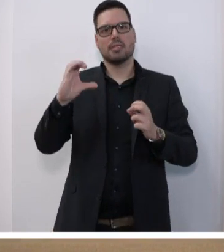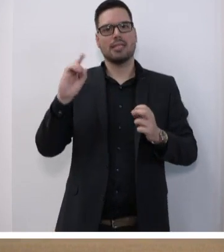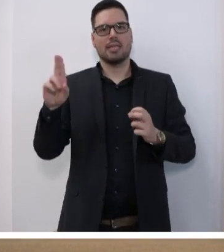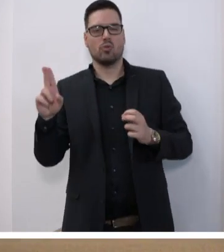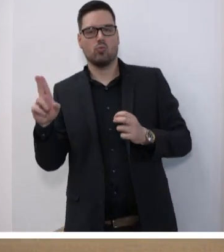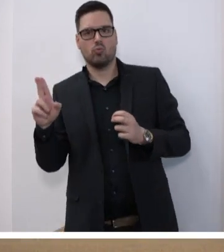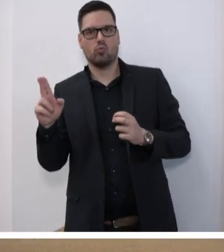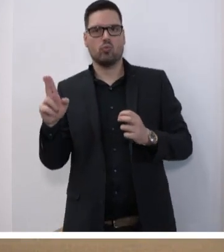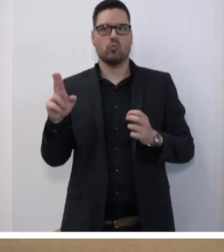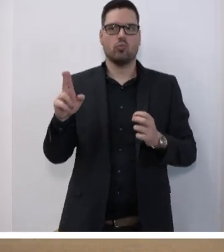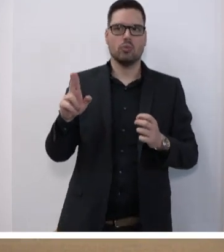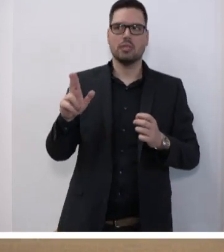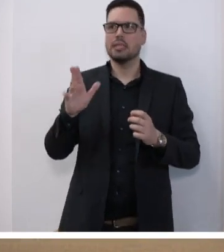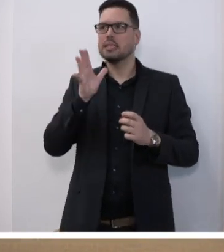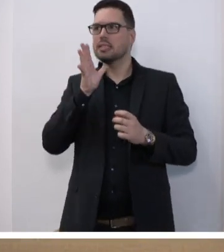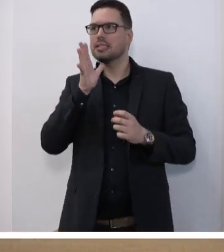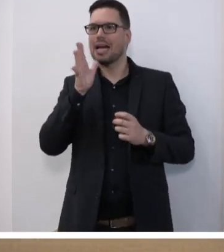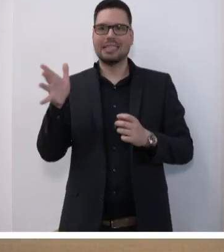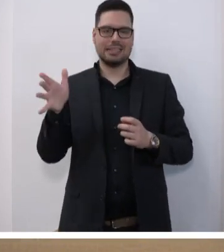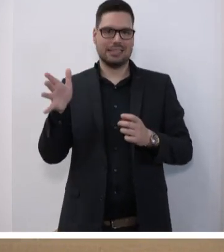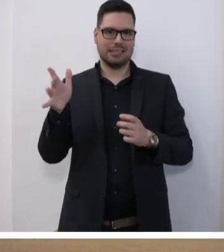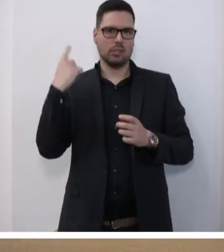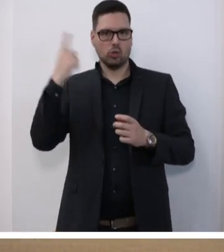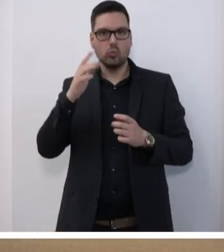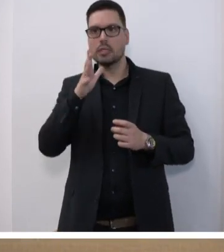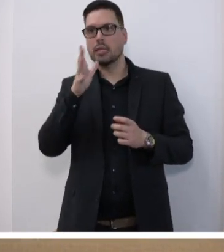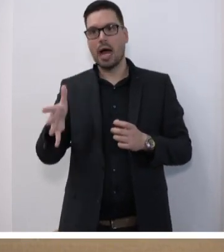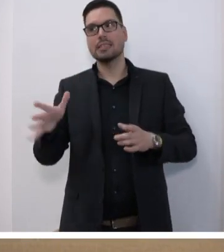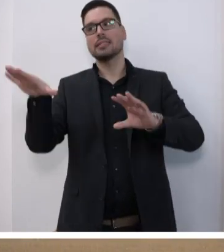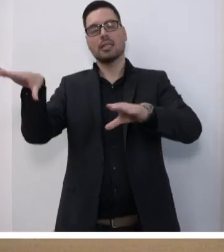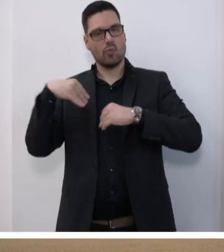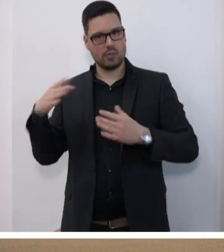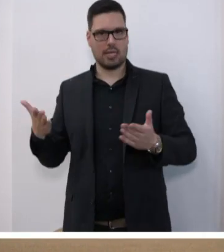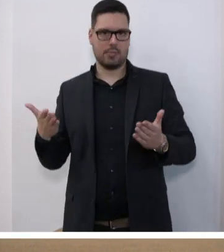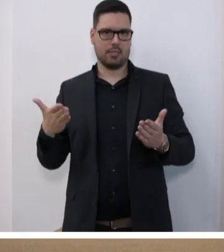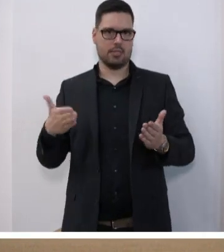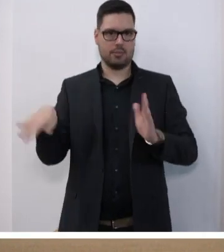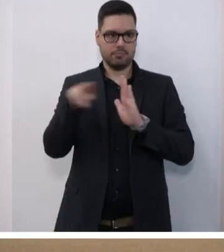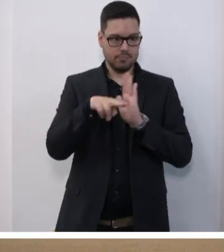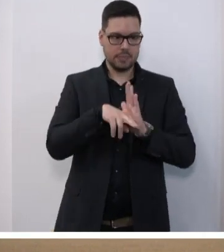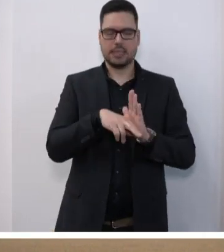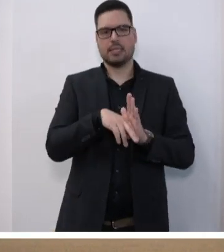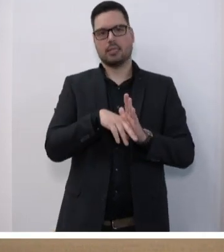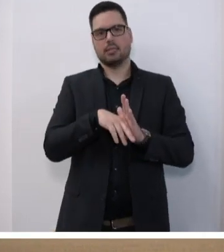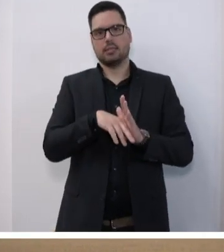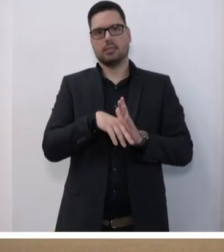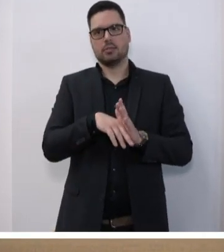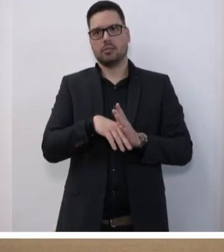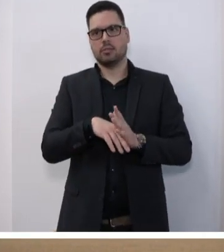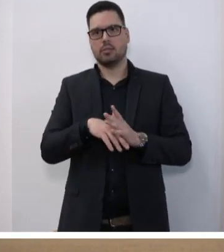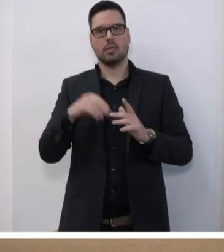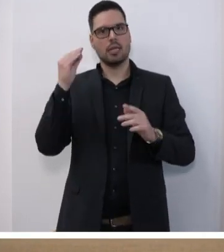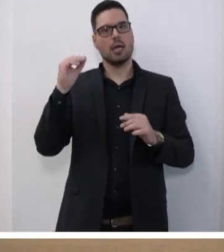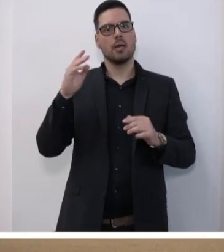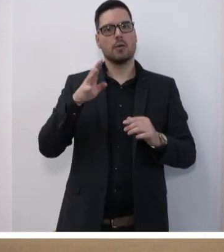besteht, eine Anti-Antisemitismus-Klausel in die saarländische Verfassung aufzunehmen. Und ich möchte auch für diesen Impuls noch mal ganz herzlich Herrn Frank Matthias